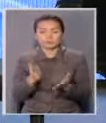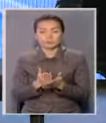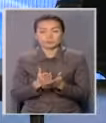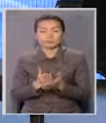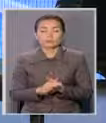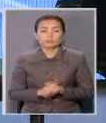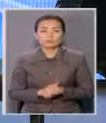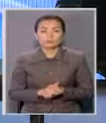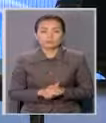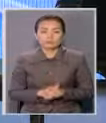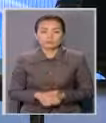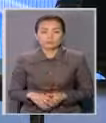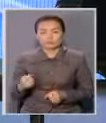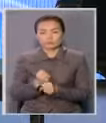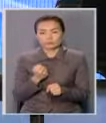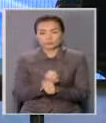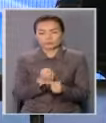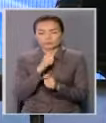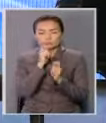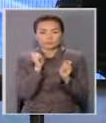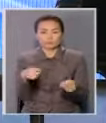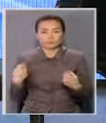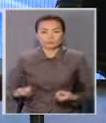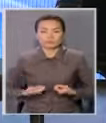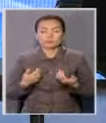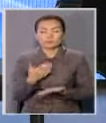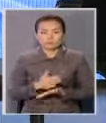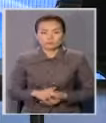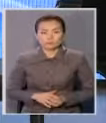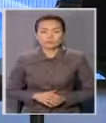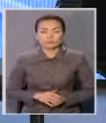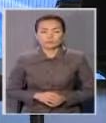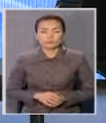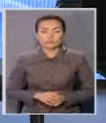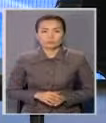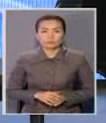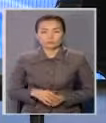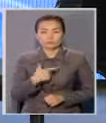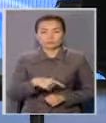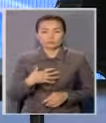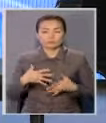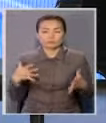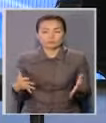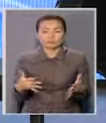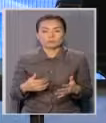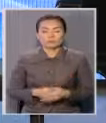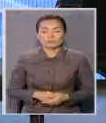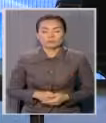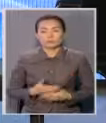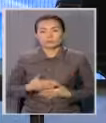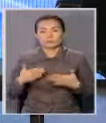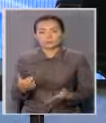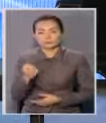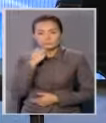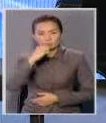Соған байланысты мынау жасалып отырған демеушілер жағынан қолдау деп түсінемін. Біздер өзіміздің үлкен-үлкен сондай